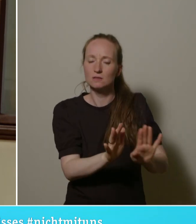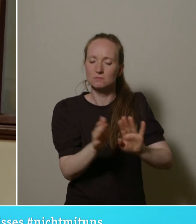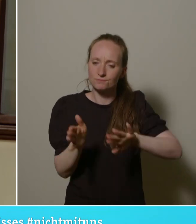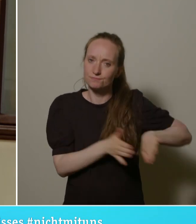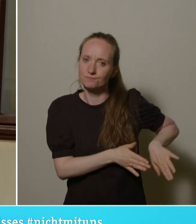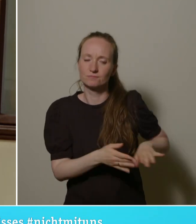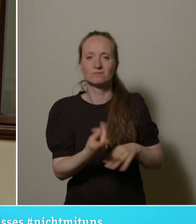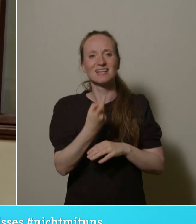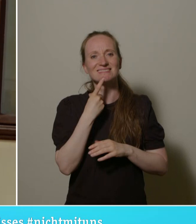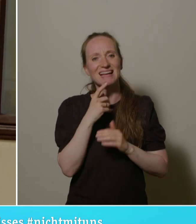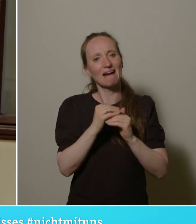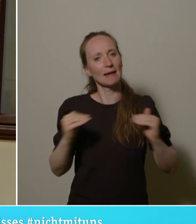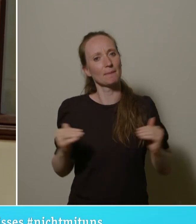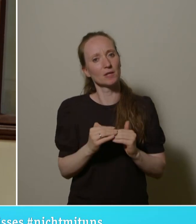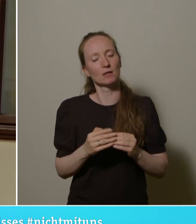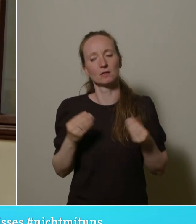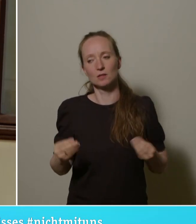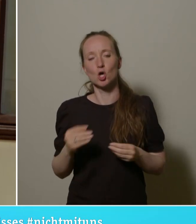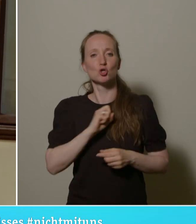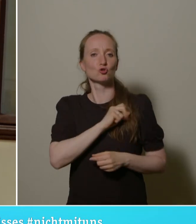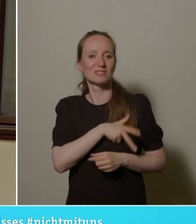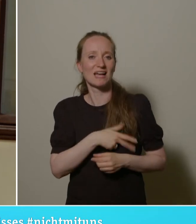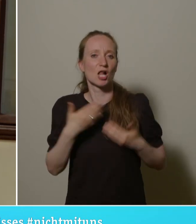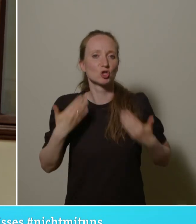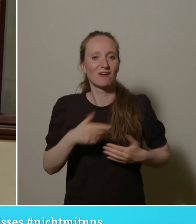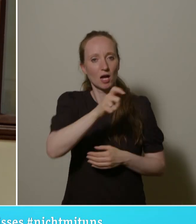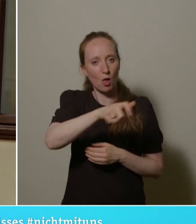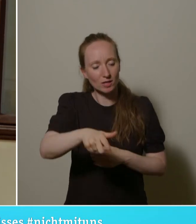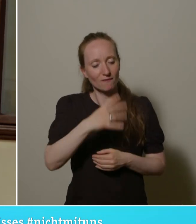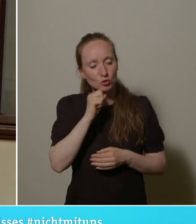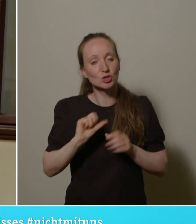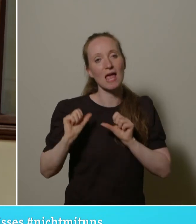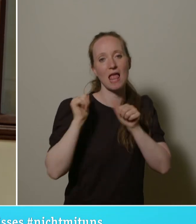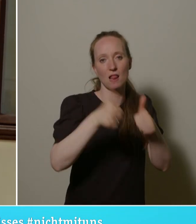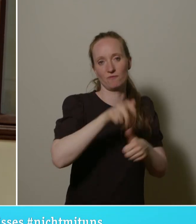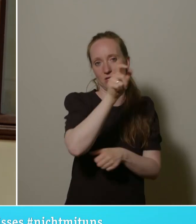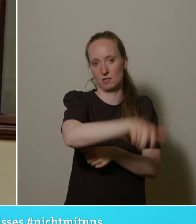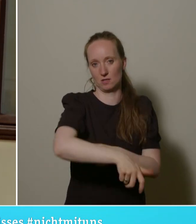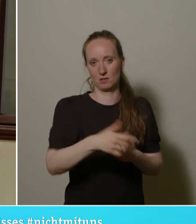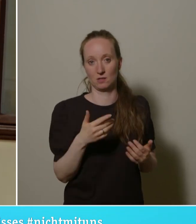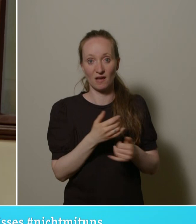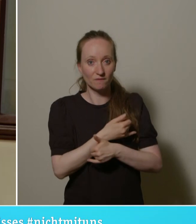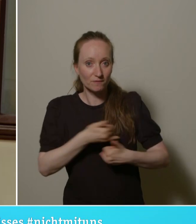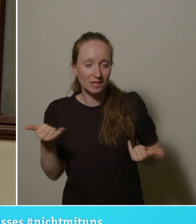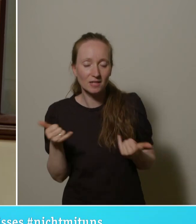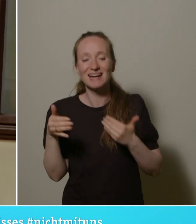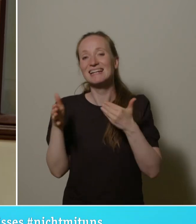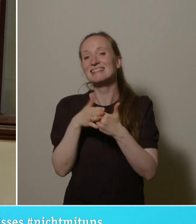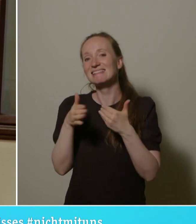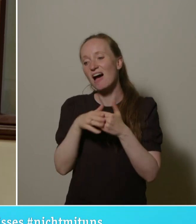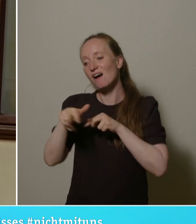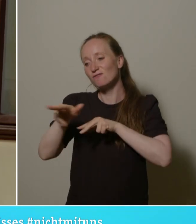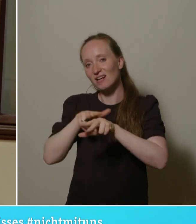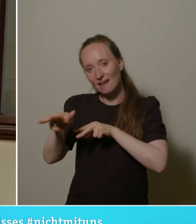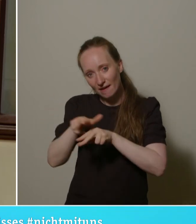sind wir dabei, dass wir sozial schwachen Menschen helfen wollen, in dem Rahmen, dass sie mit dem Nahverkehr günstiger fahren können